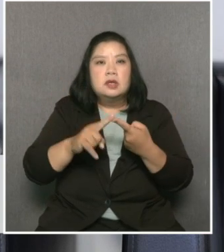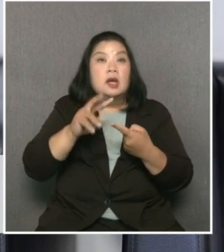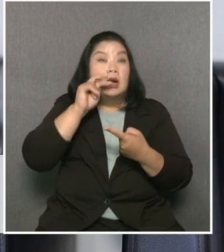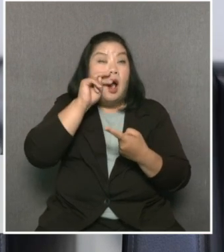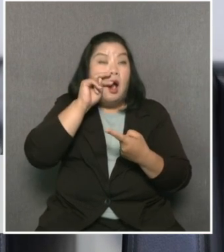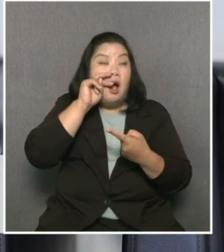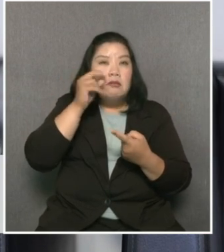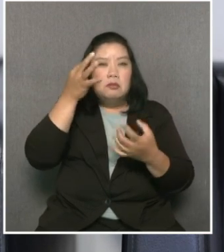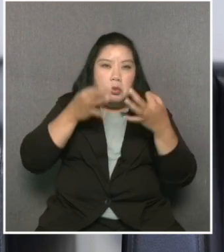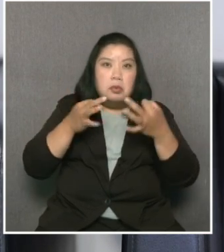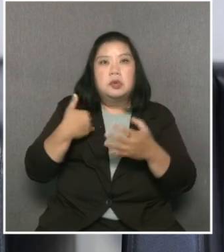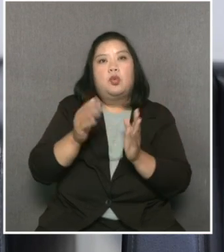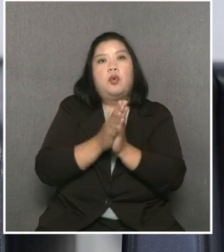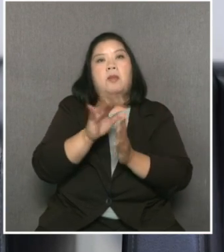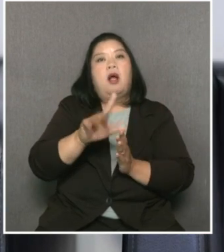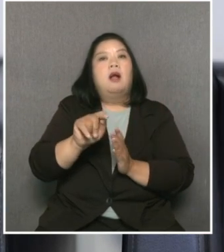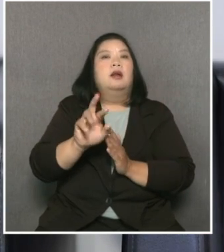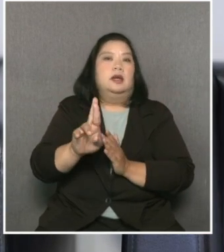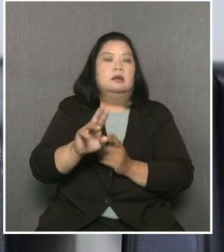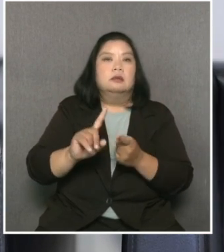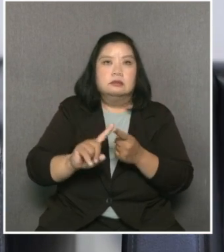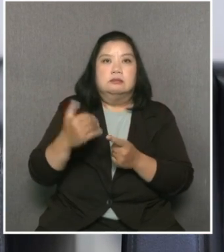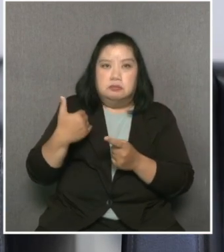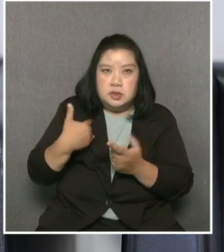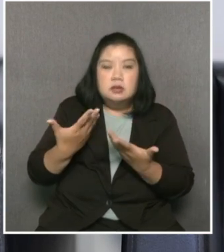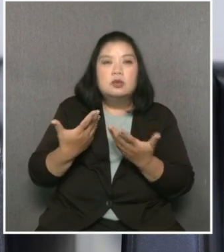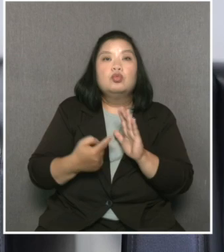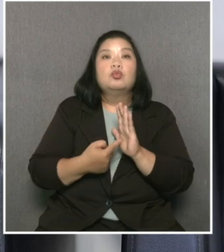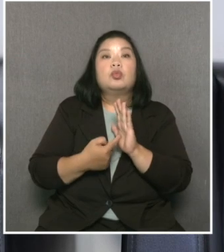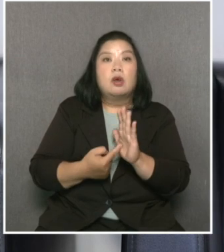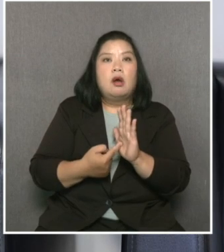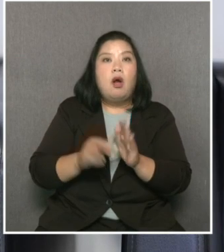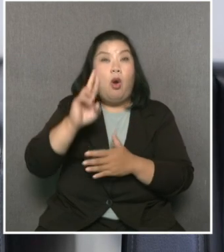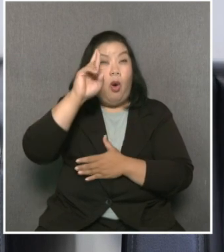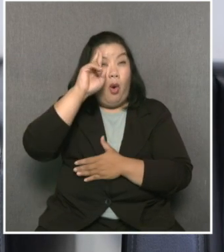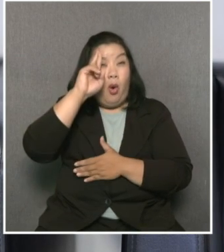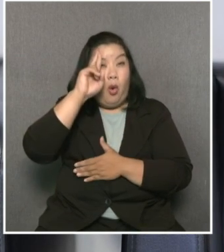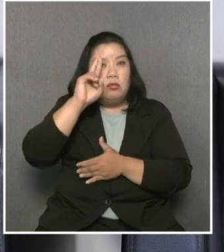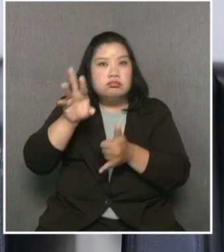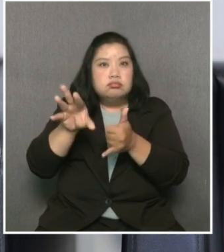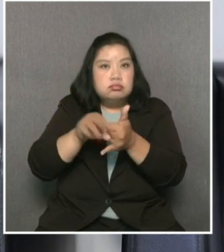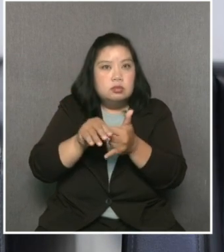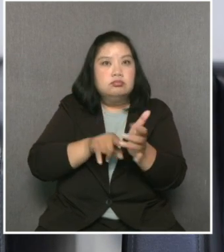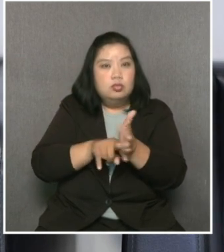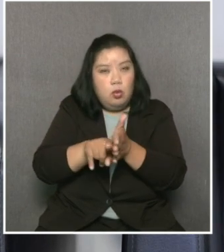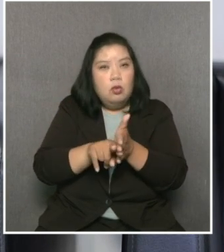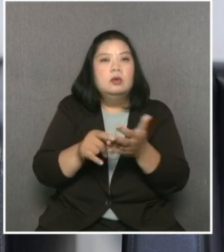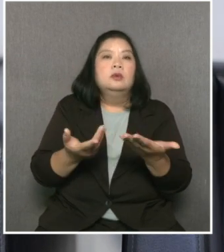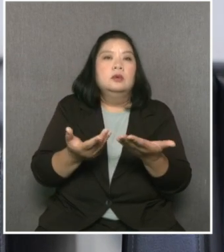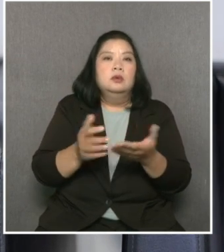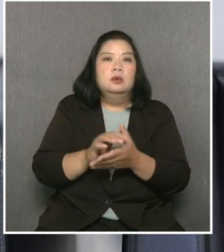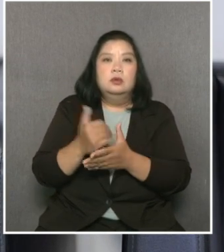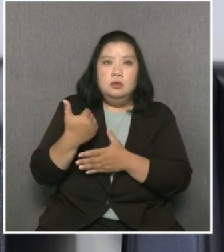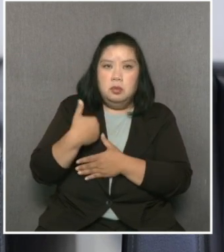รบวกกับมีปัจจัยกระตุ้นเช่นมีโรคติดเชื้อนะคะหรืออาจจะมีภาวะอย่